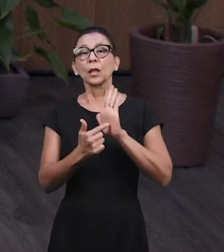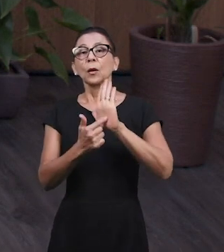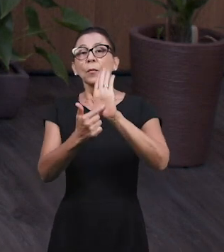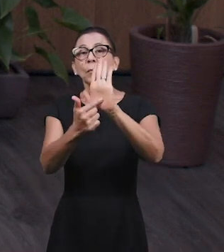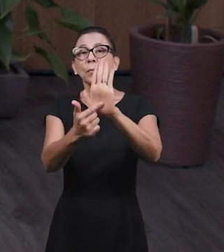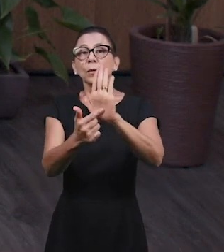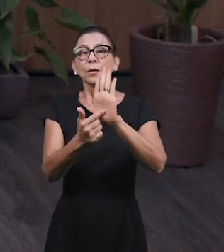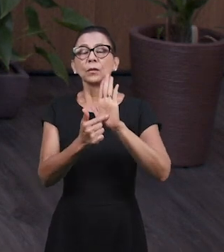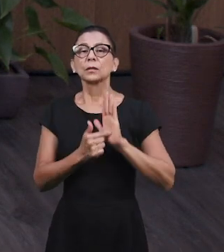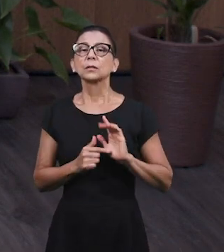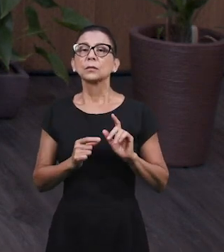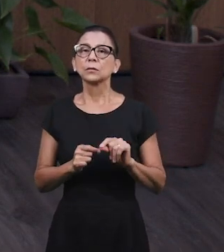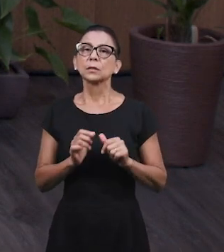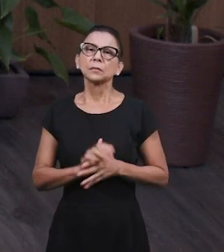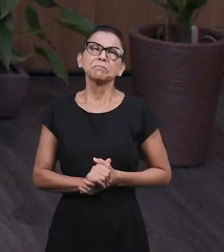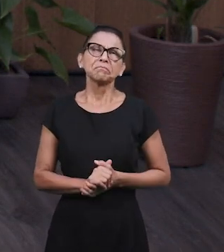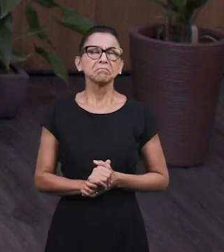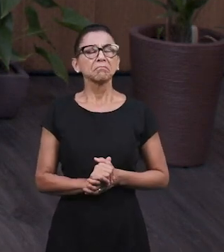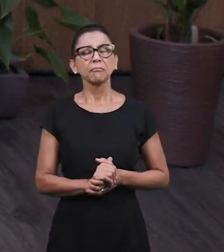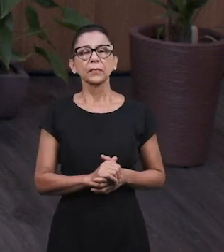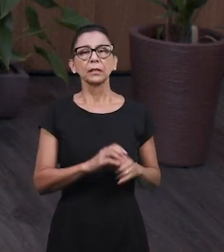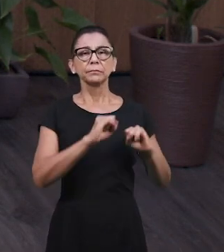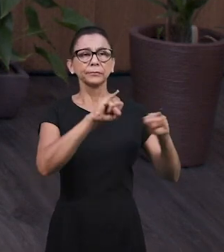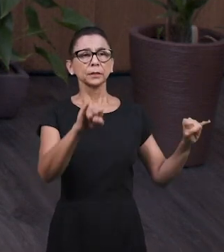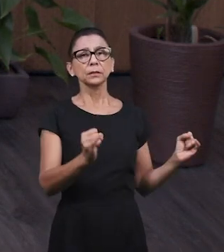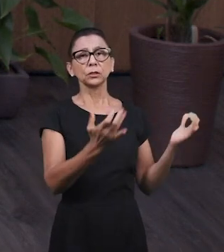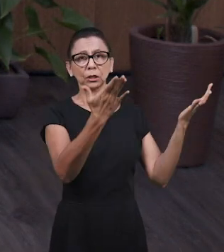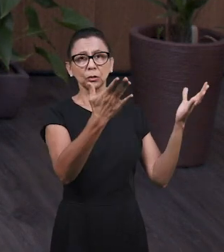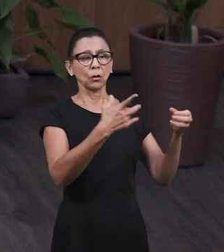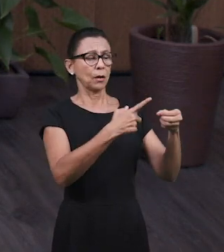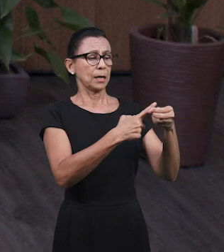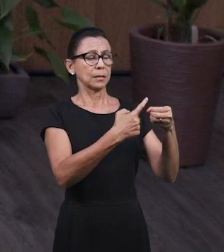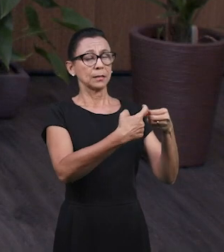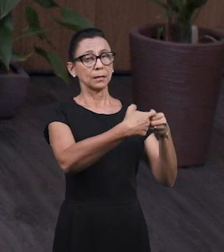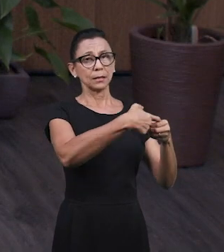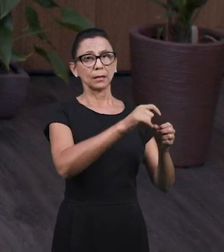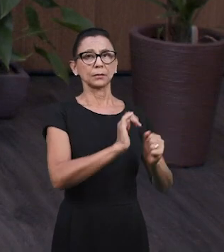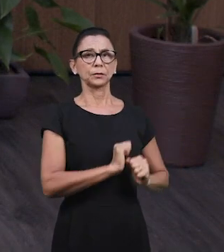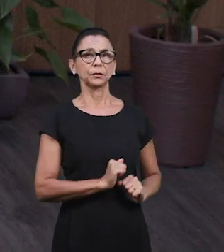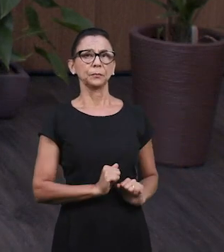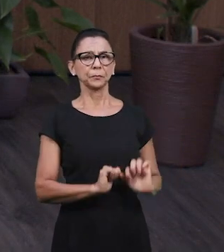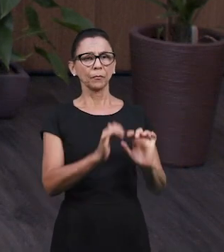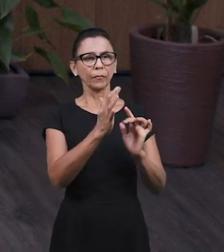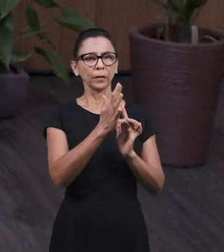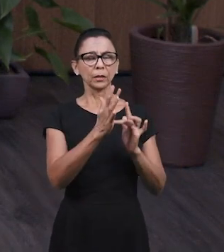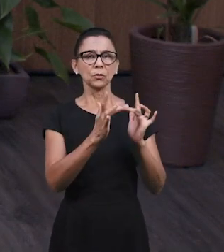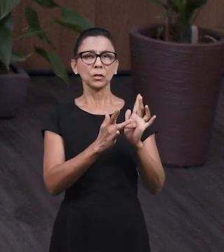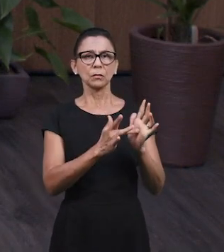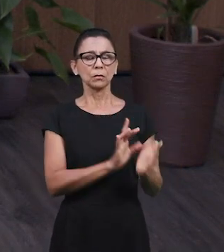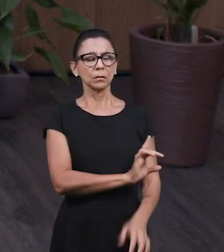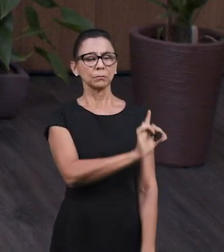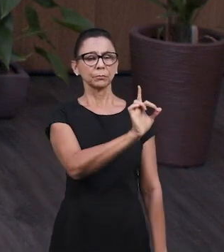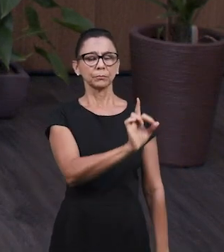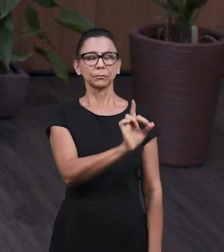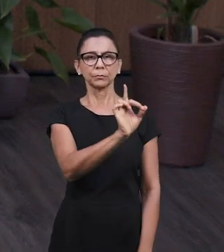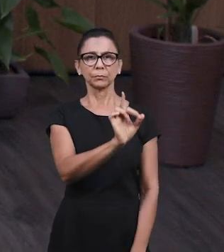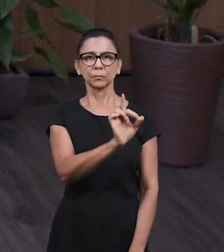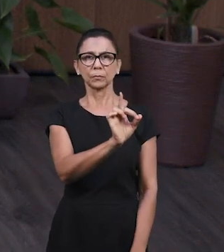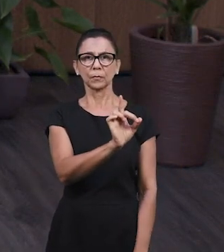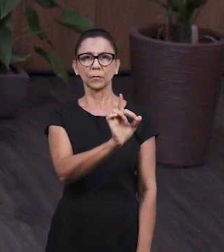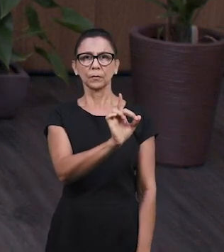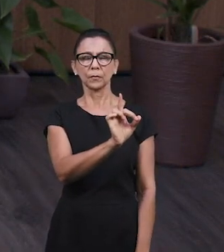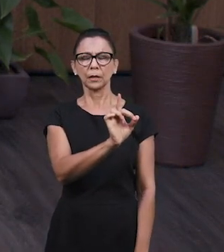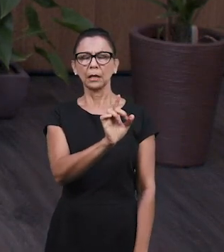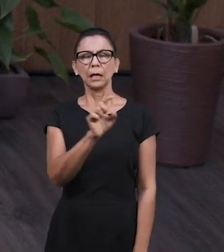que, en quittant déjà Jéricho, il quittait déjà la ville. Le Seigneur Jésus